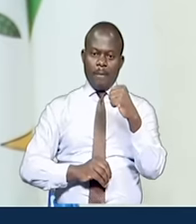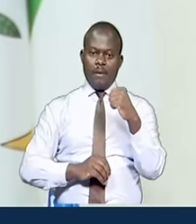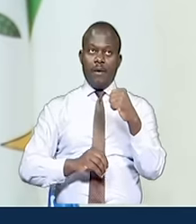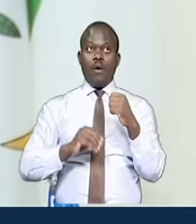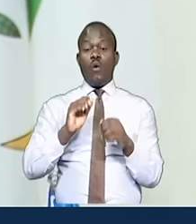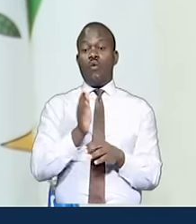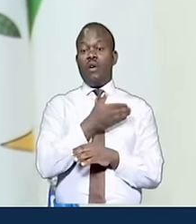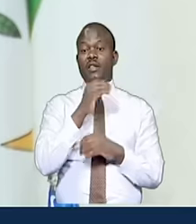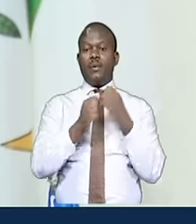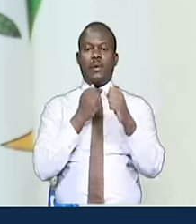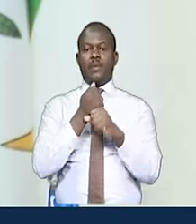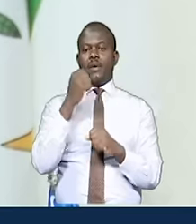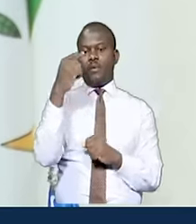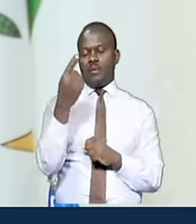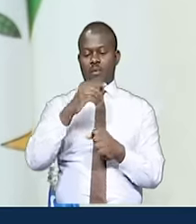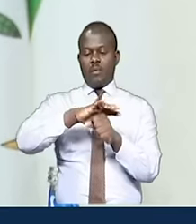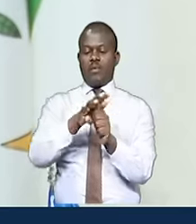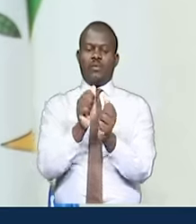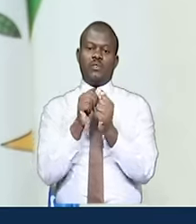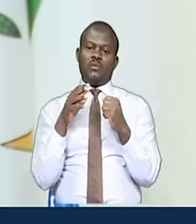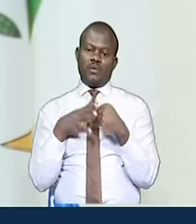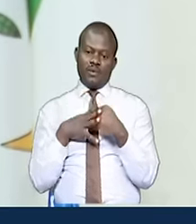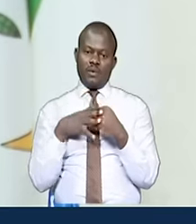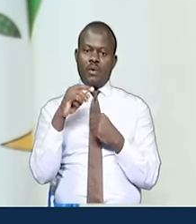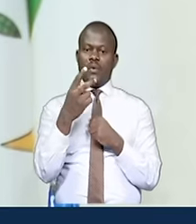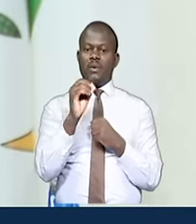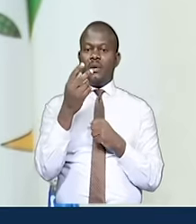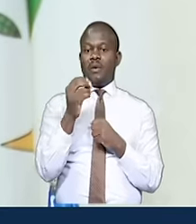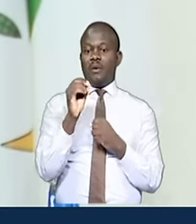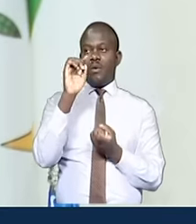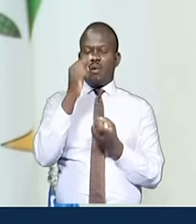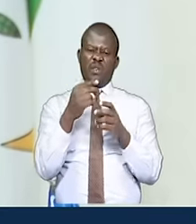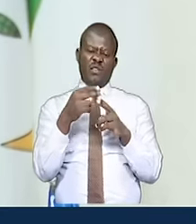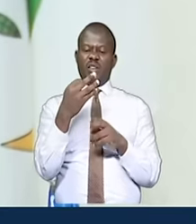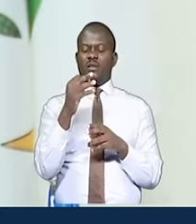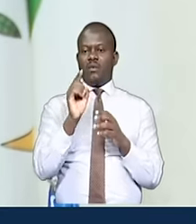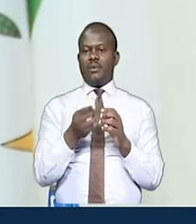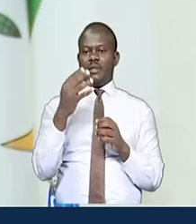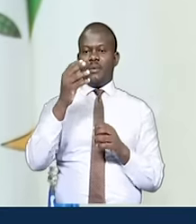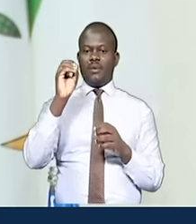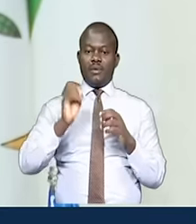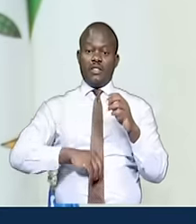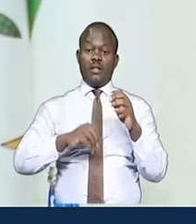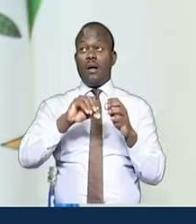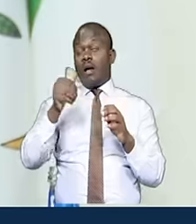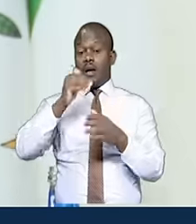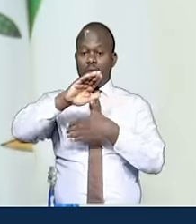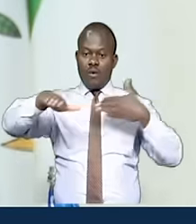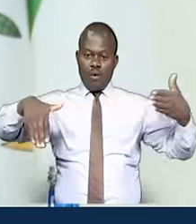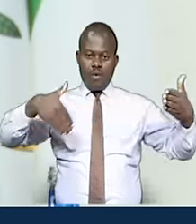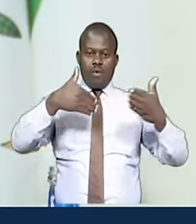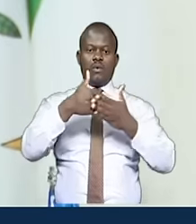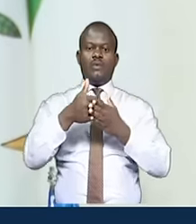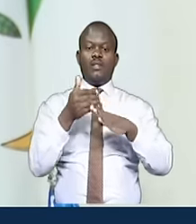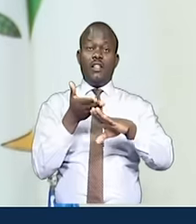Uvanye umwaka umwe wa COVID wa 2020 bwamanutse 3.4%. Ahasigaye hose ni